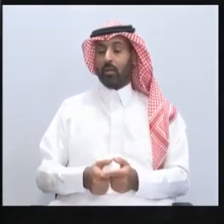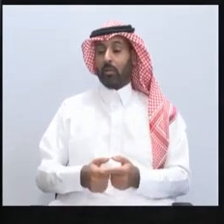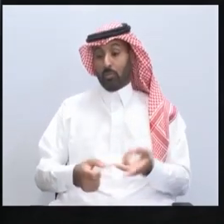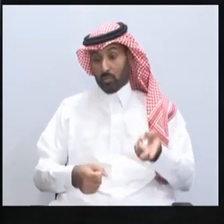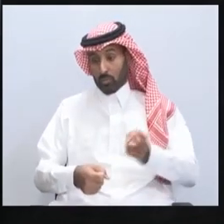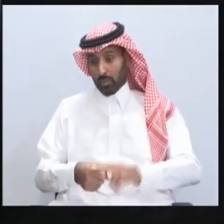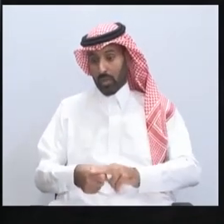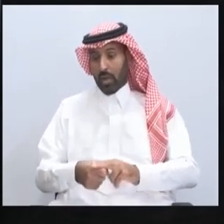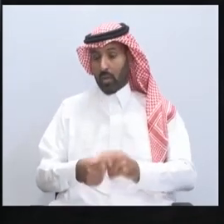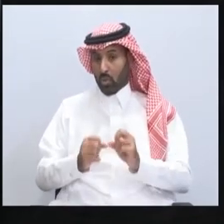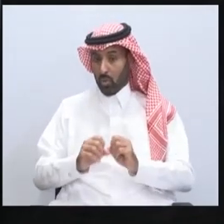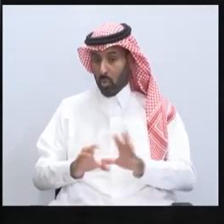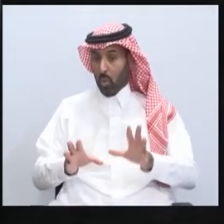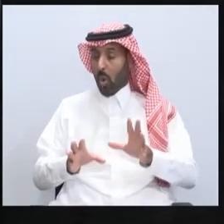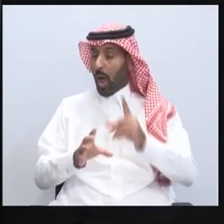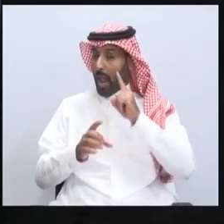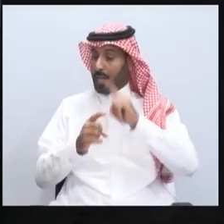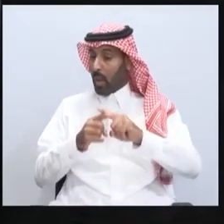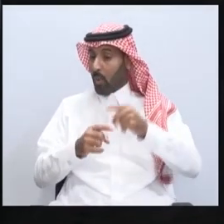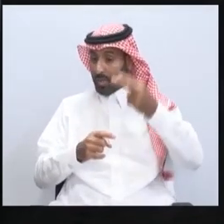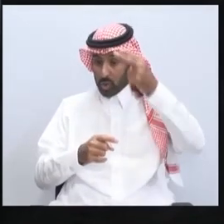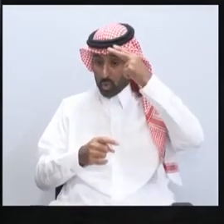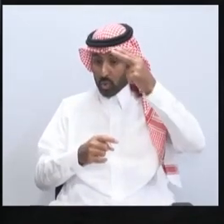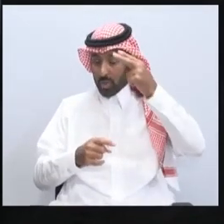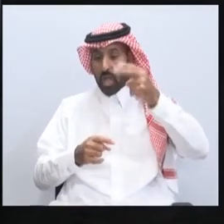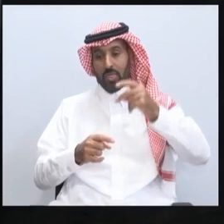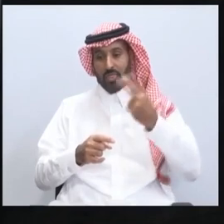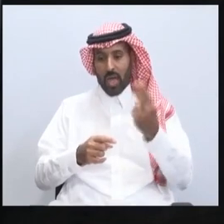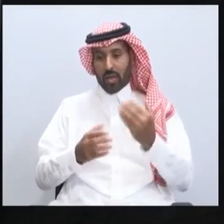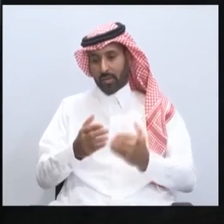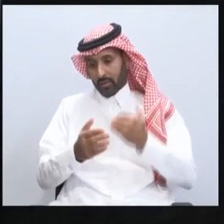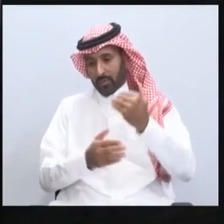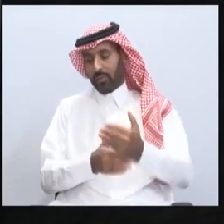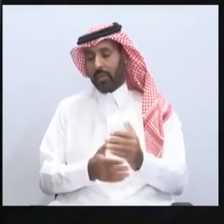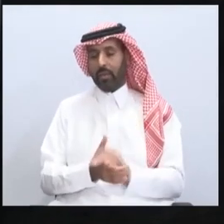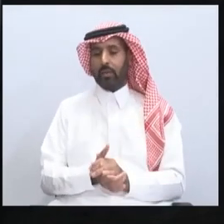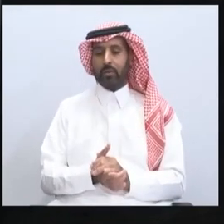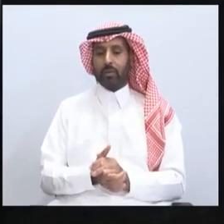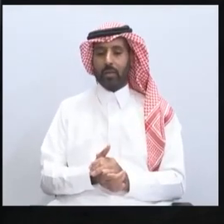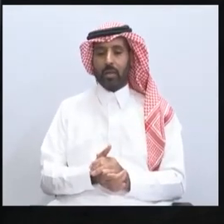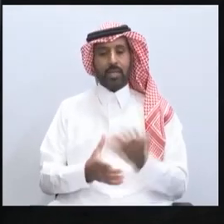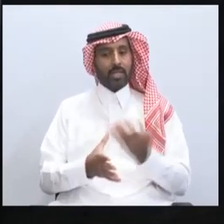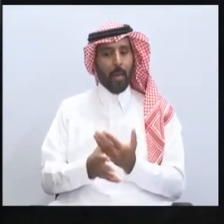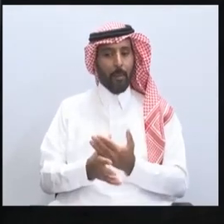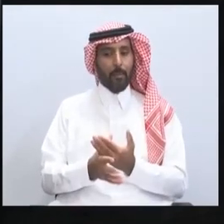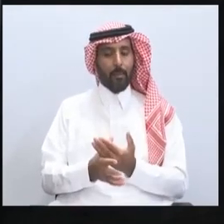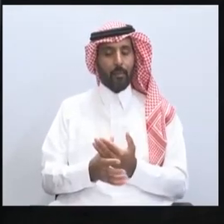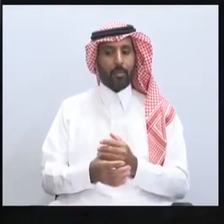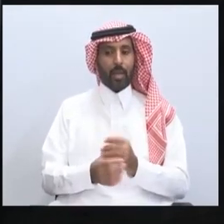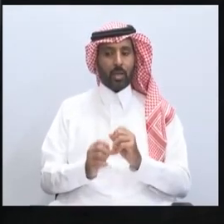ومجددا لظهور الدوله السعوديه بمرحلتها وفترتها الثانيه على ماذا